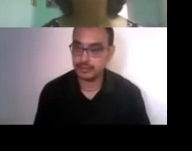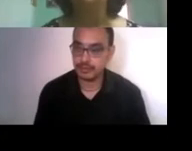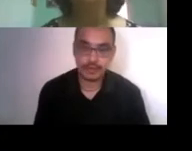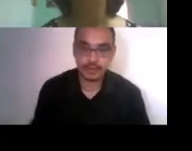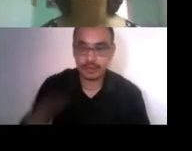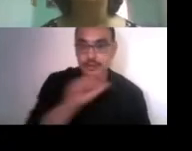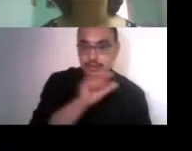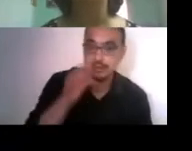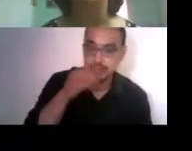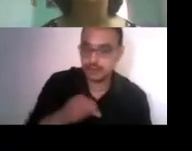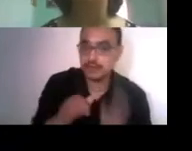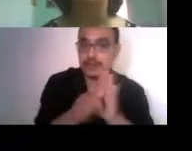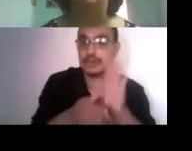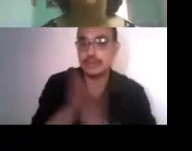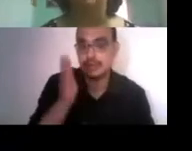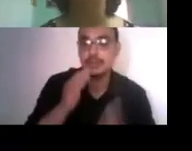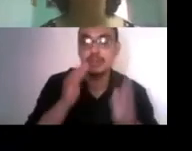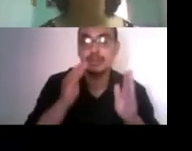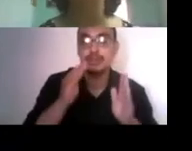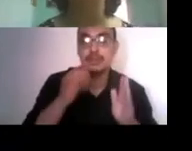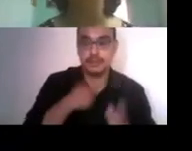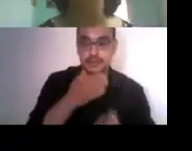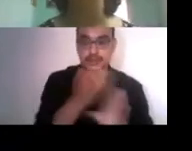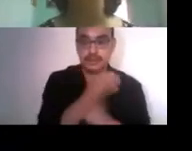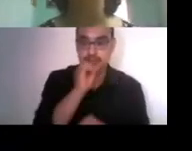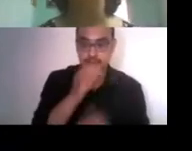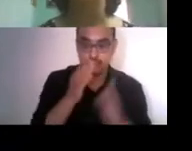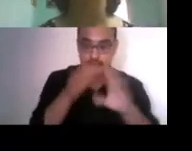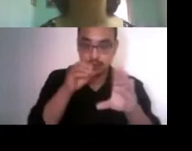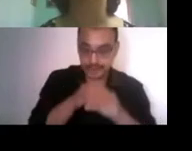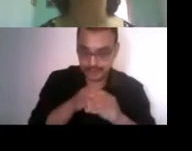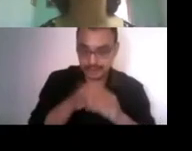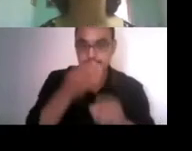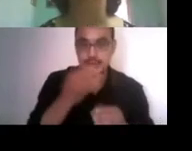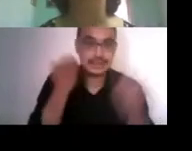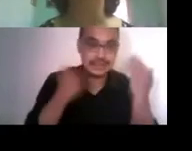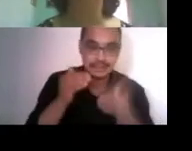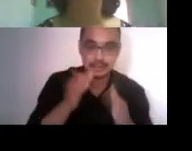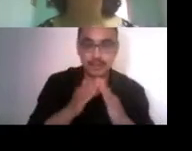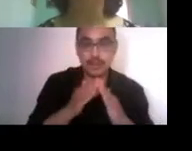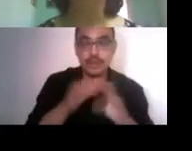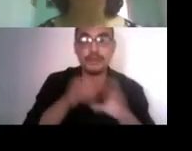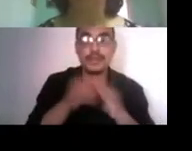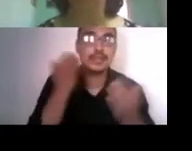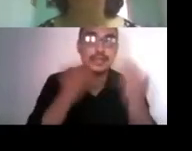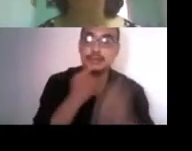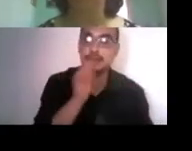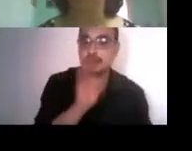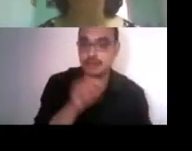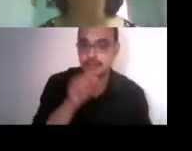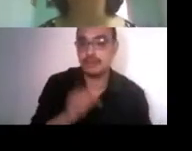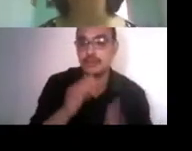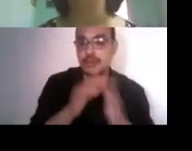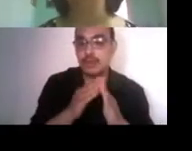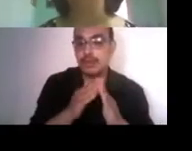म अगाडि बढ्न चाहन्छु। घर अब मैले अघि नै भनिसकेँ घरभित्र हुने हिंसालाई हामी घरेलु हिंसा भन्छौँ भनेपछि यो एउटा चाहिँ घरेलु हिंसा चाहिँ